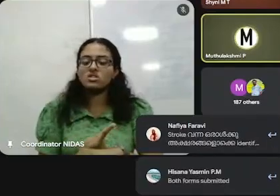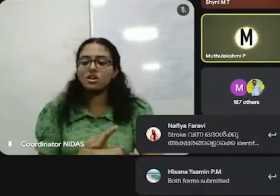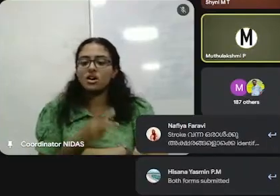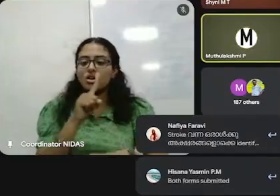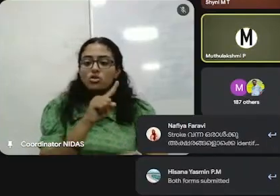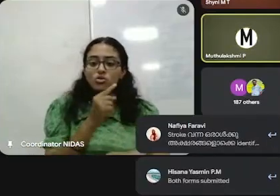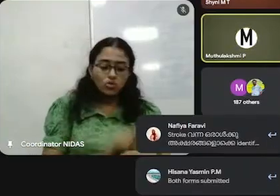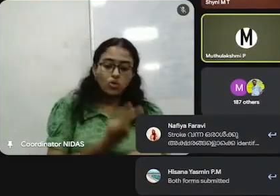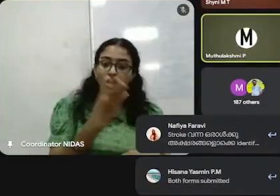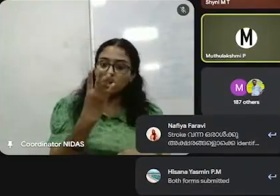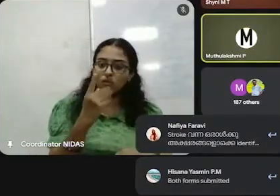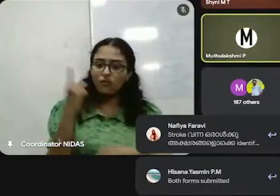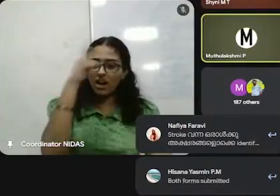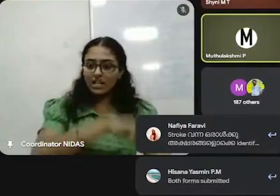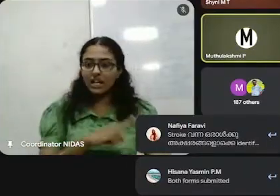24 hours.